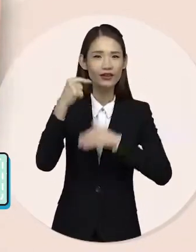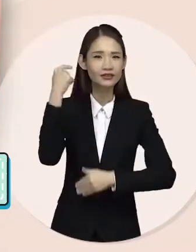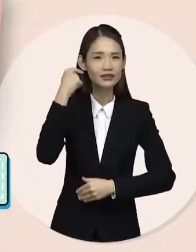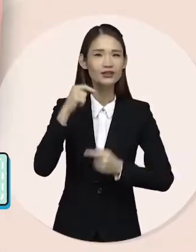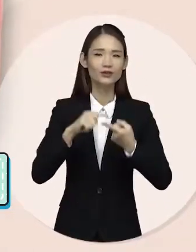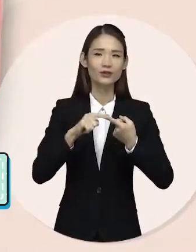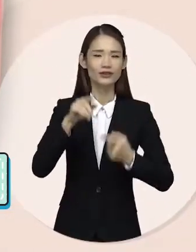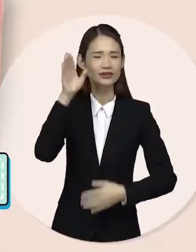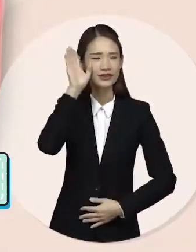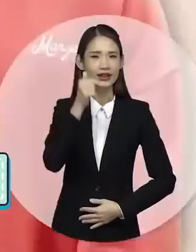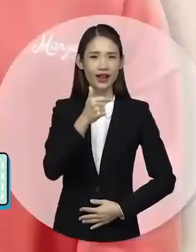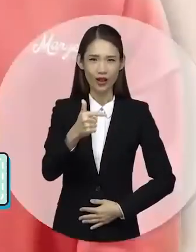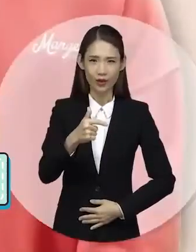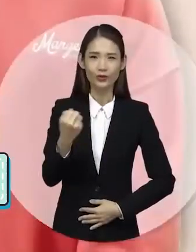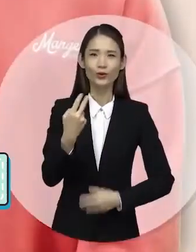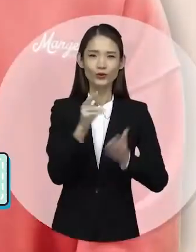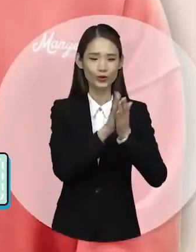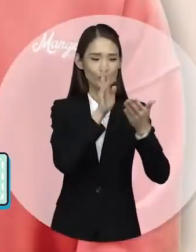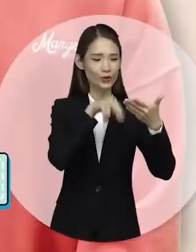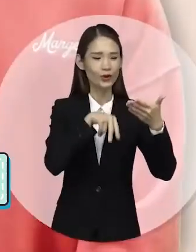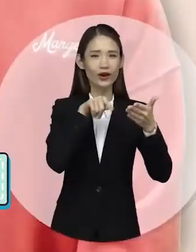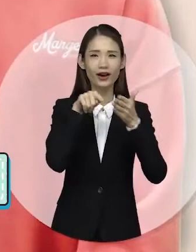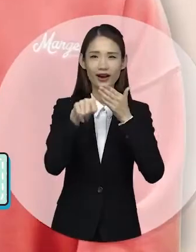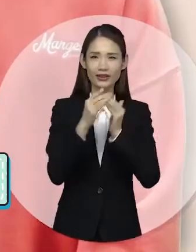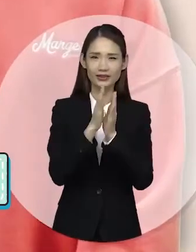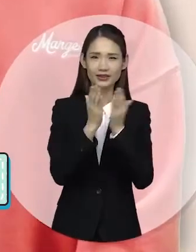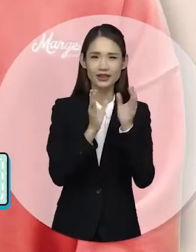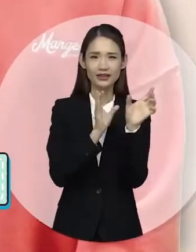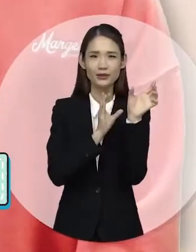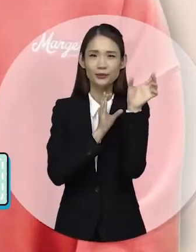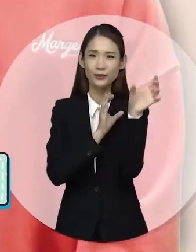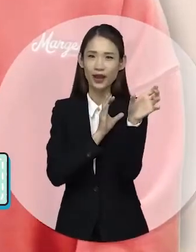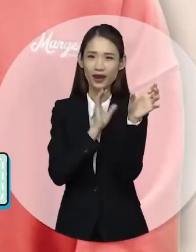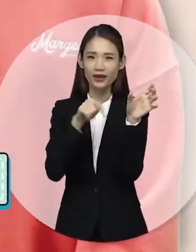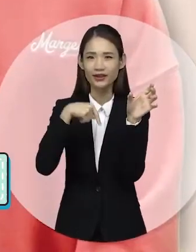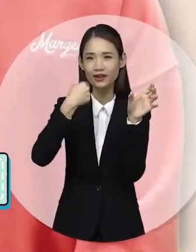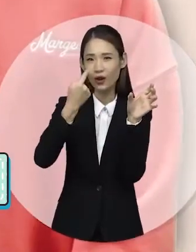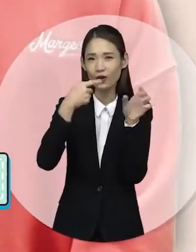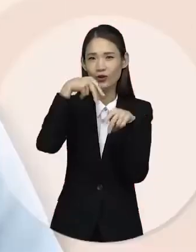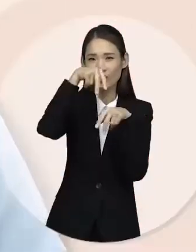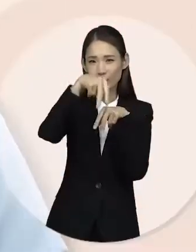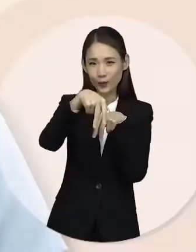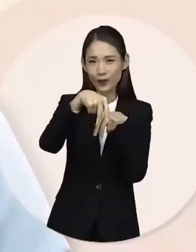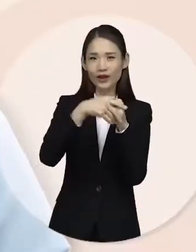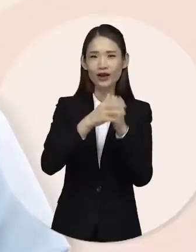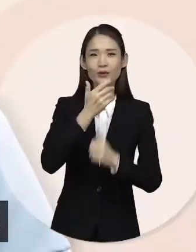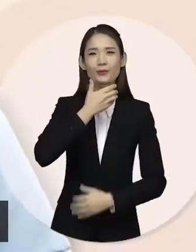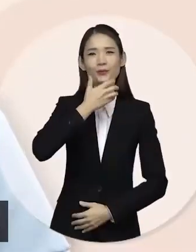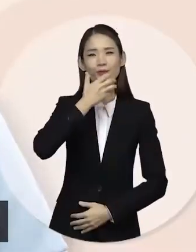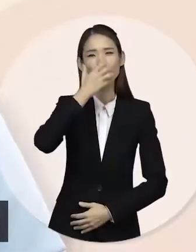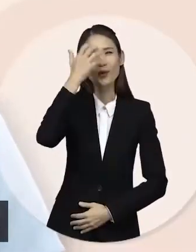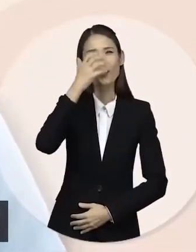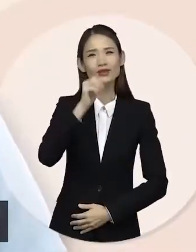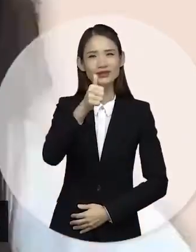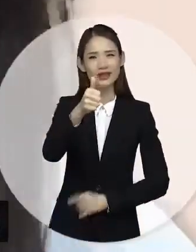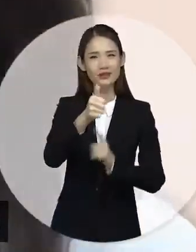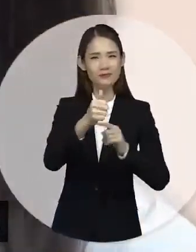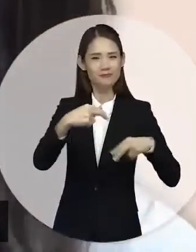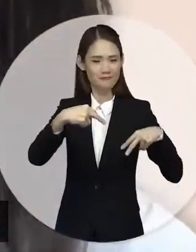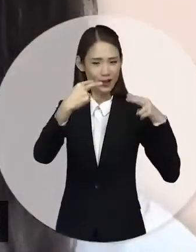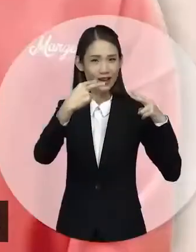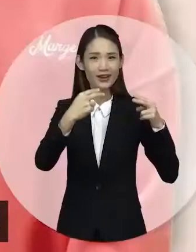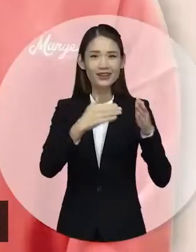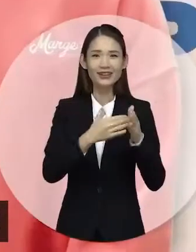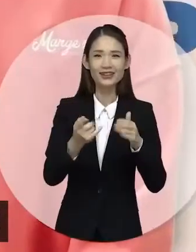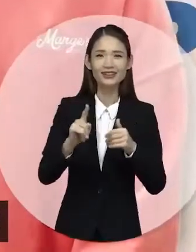게 나는 진짜 기대됐어. 그리고 도서관에서 책을 딱 뽑았는데 건너편에 멋있는 남자가 눈이 딱